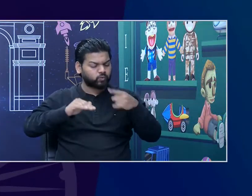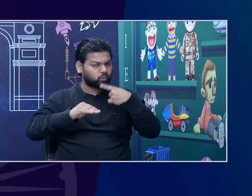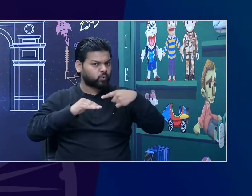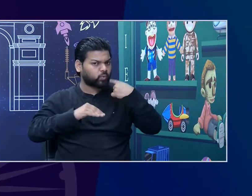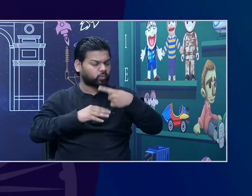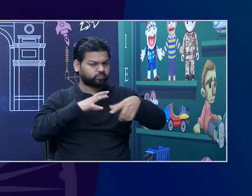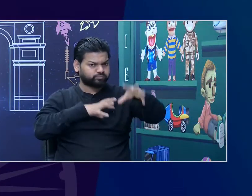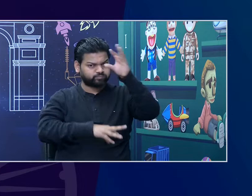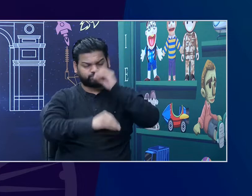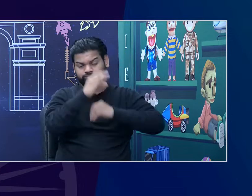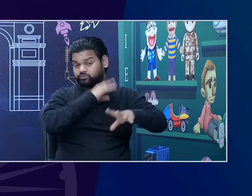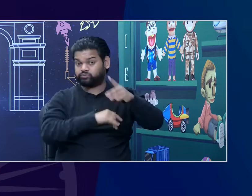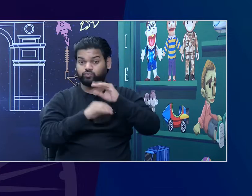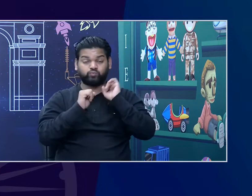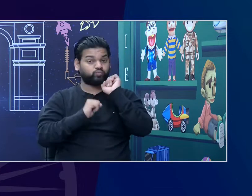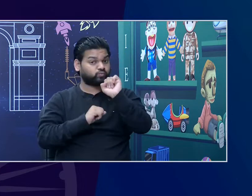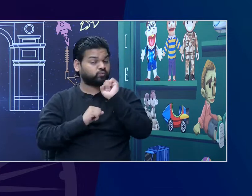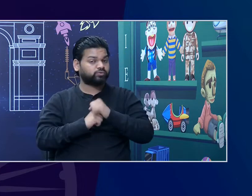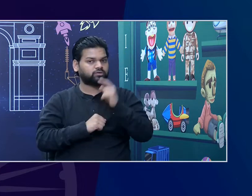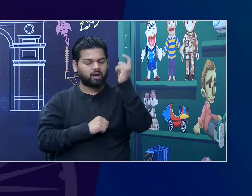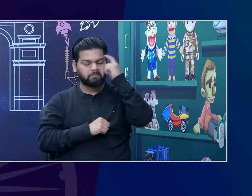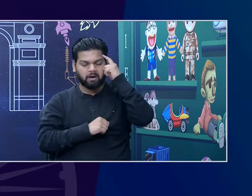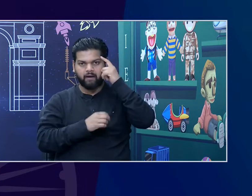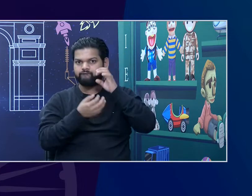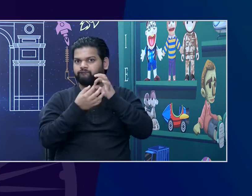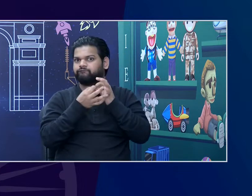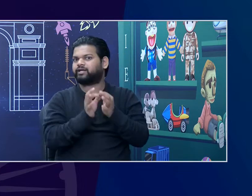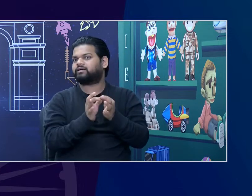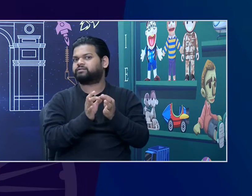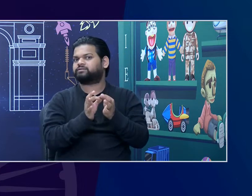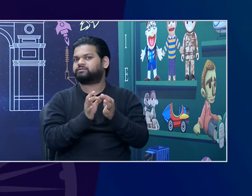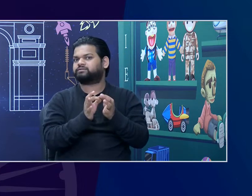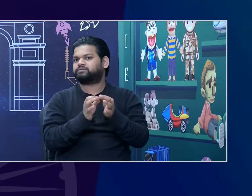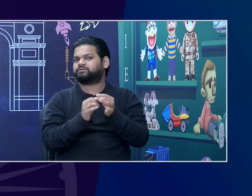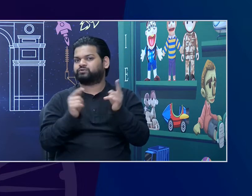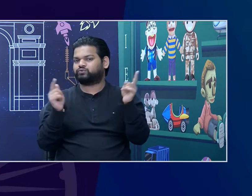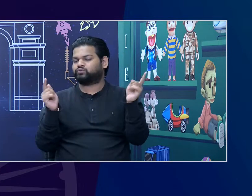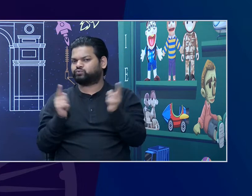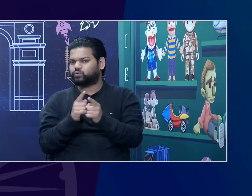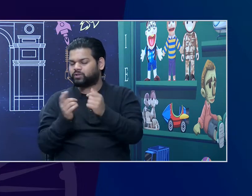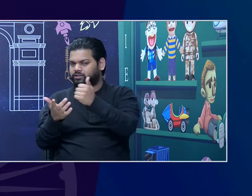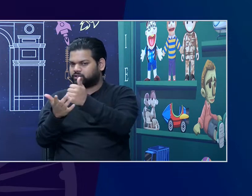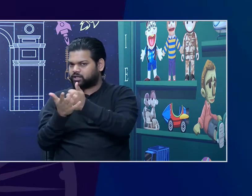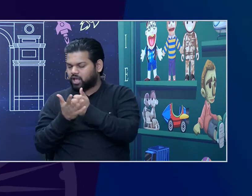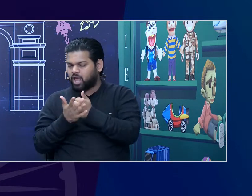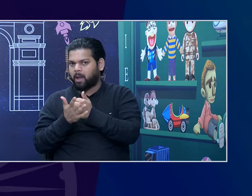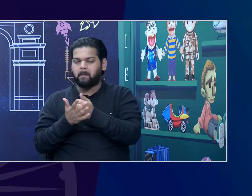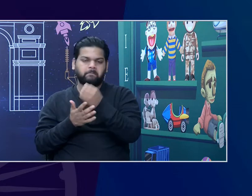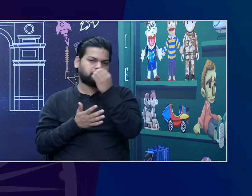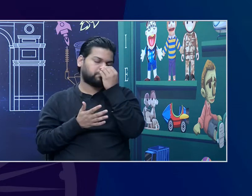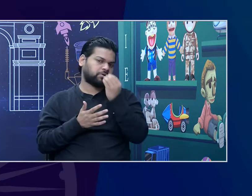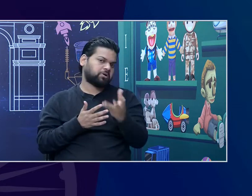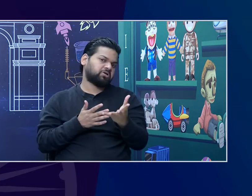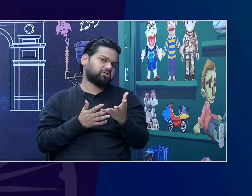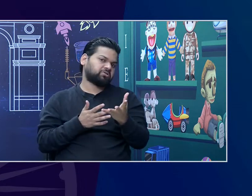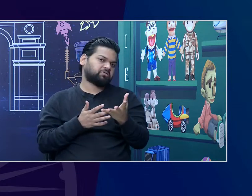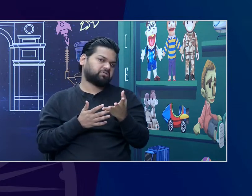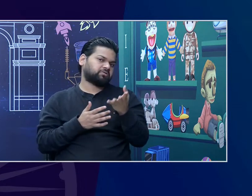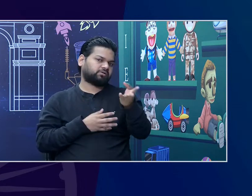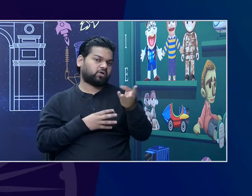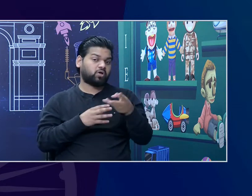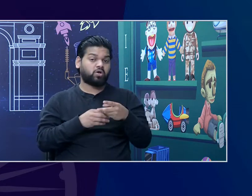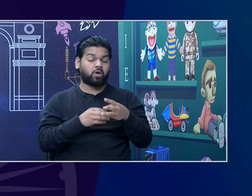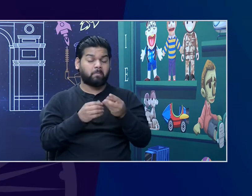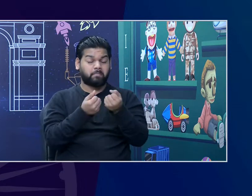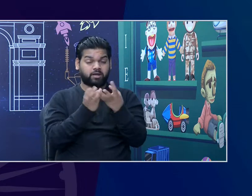बहुत अच्छे से दिमाग में उनके ये बात आ जाएगी और ये जो आपने शॉर्टकट बताया है Yes. दे कैन इजीली लर्न एंड मेमोराइज मैम.